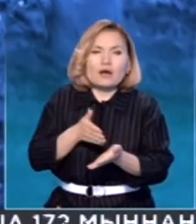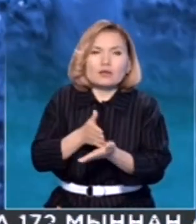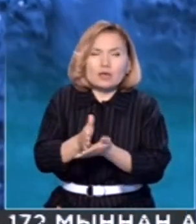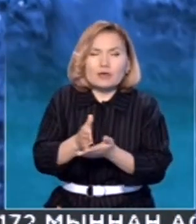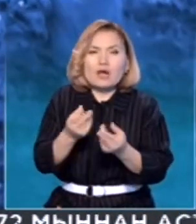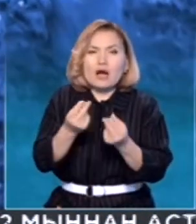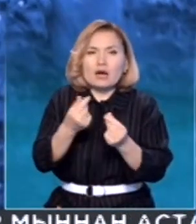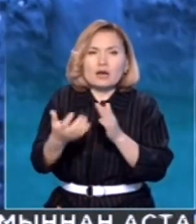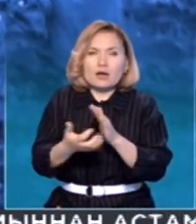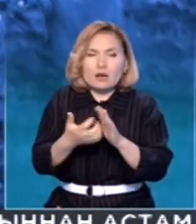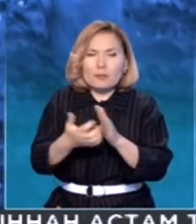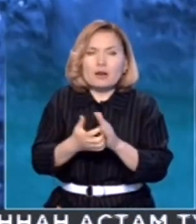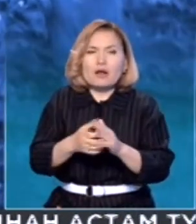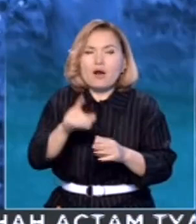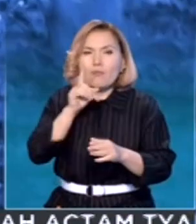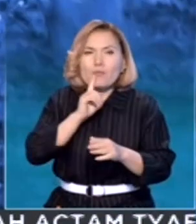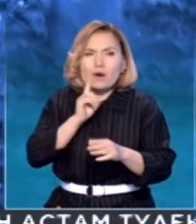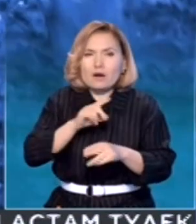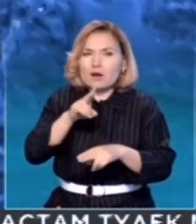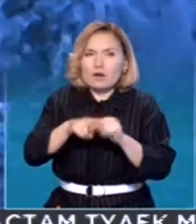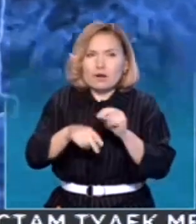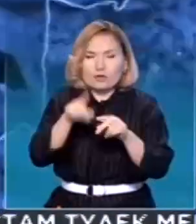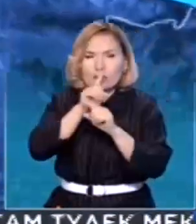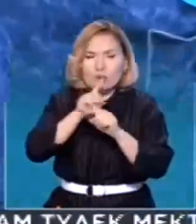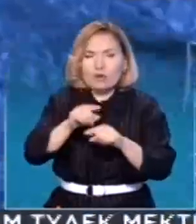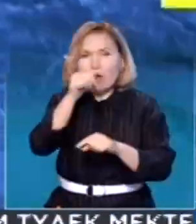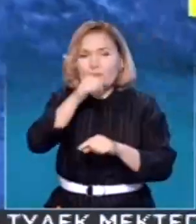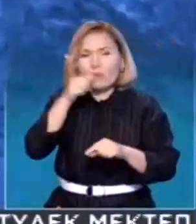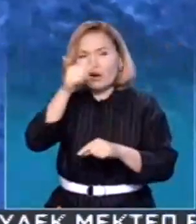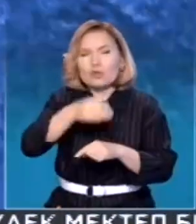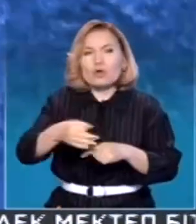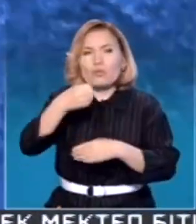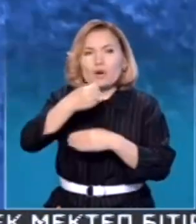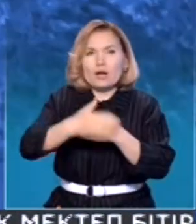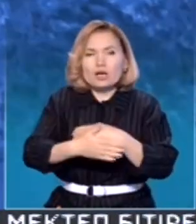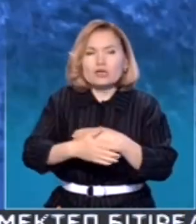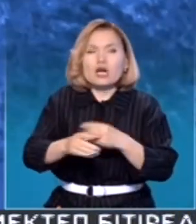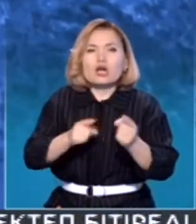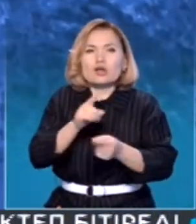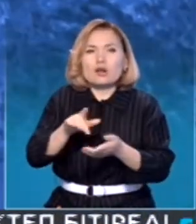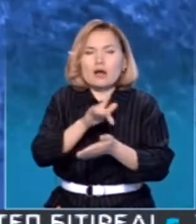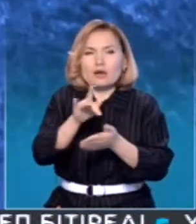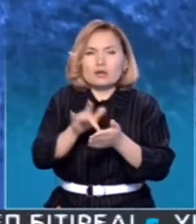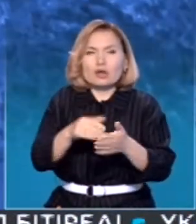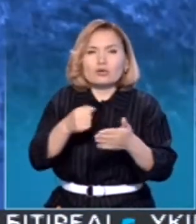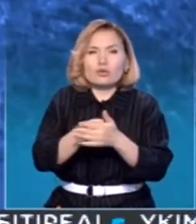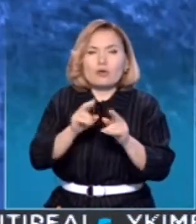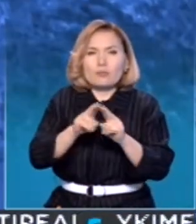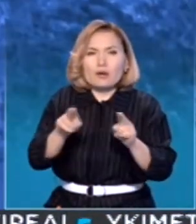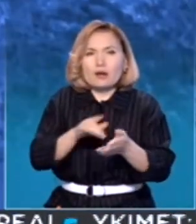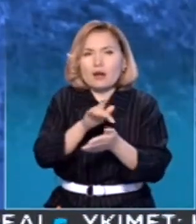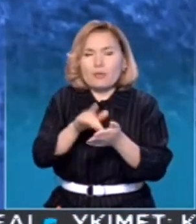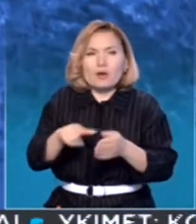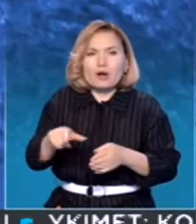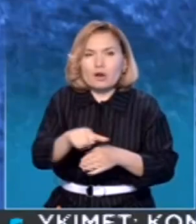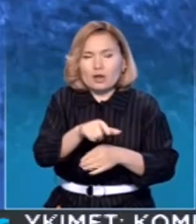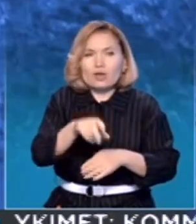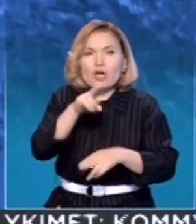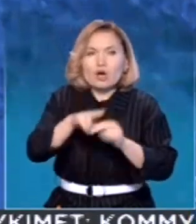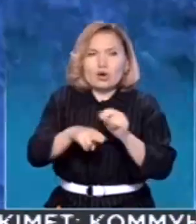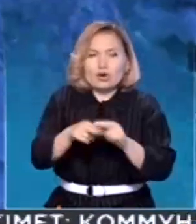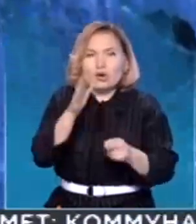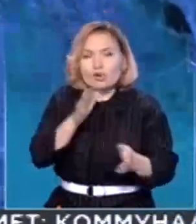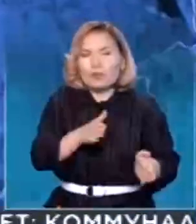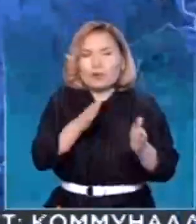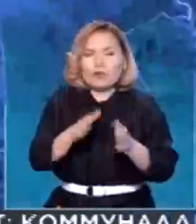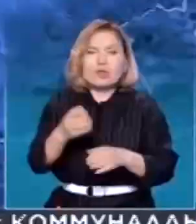қаржы тапшылығына байланысты әзірге салынбайды. Былтыр ғана облыс орталығы болған Жезқазғаннан Петропавлға қатынайтын жол құрылысы да кейінге қалды.